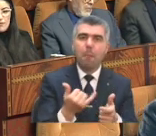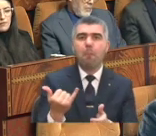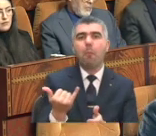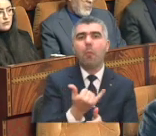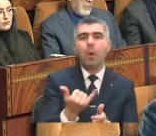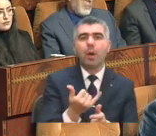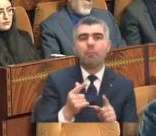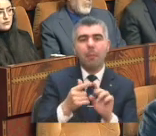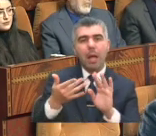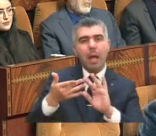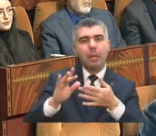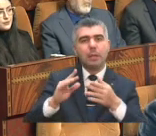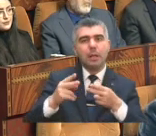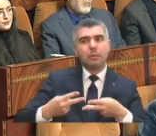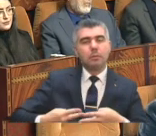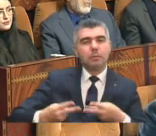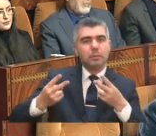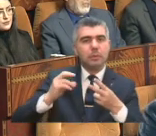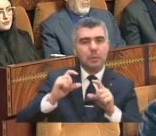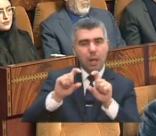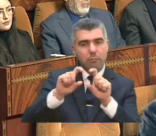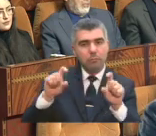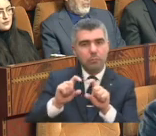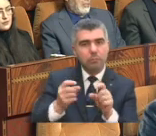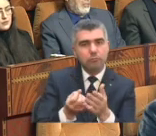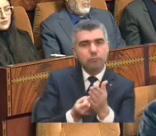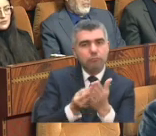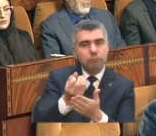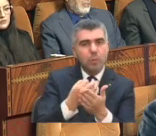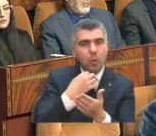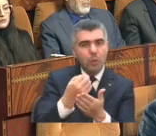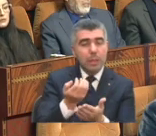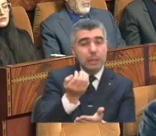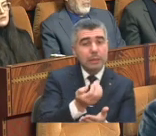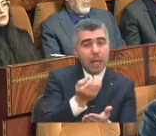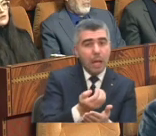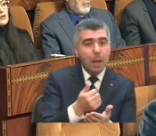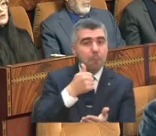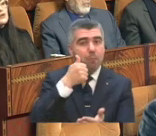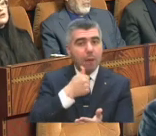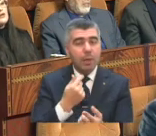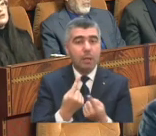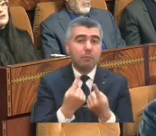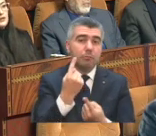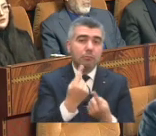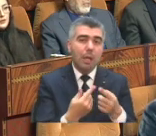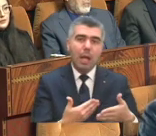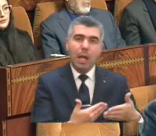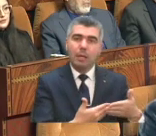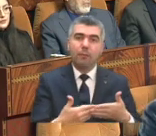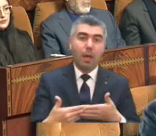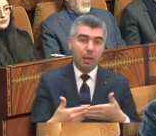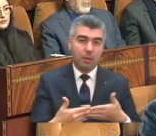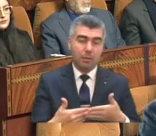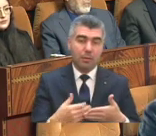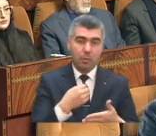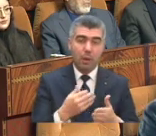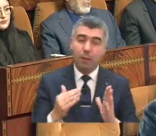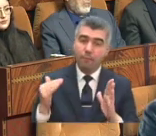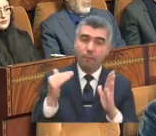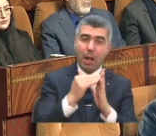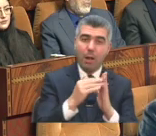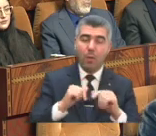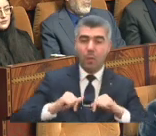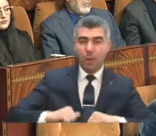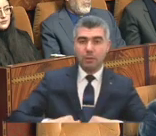منصة رقمية عبر المؤسسات العمومية للتوعية والتبليغ عن حالات تسول بالتحايل والعنف واستعمال الأطفال. وأخيرا السيدة الوزيرة،